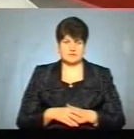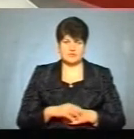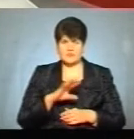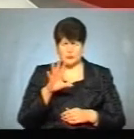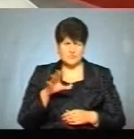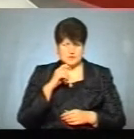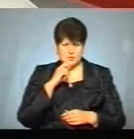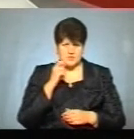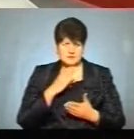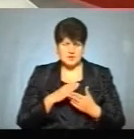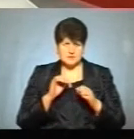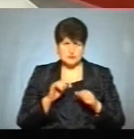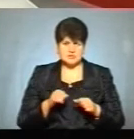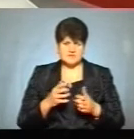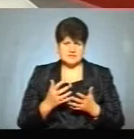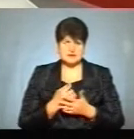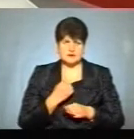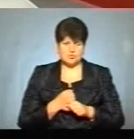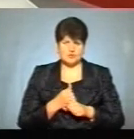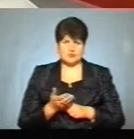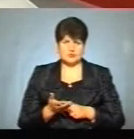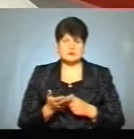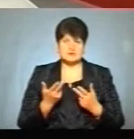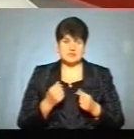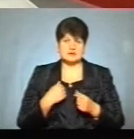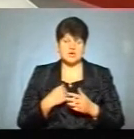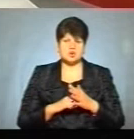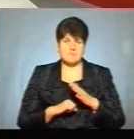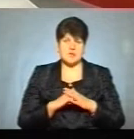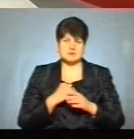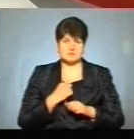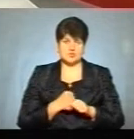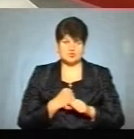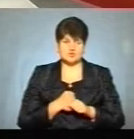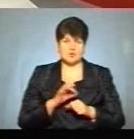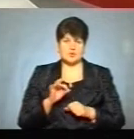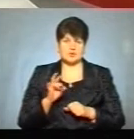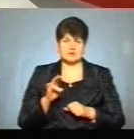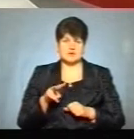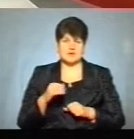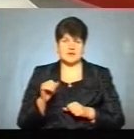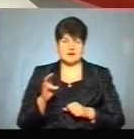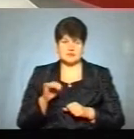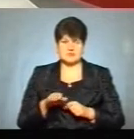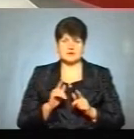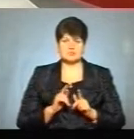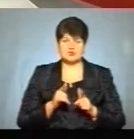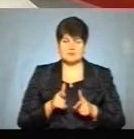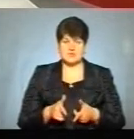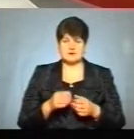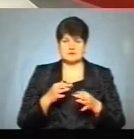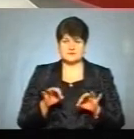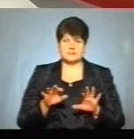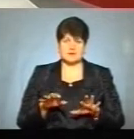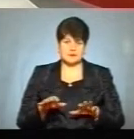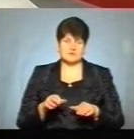всій Україні маєте можливість людині знайти роботу, так? Так, тобто... наша база працює, вона в режимі онлайн, настільки поступає вакансія, роботодавці можуть дати